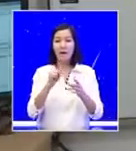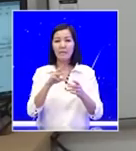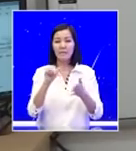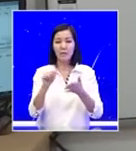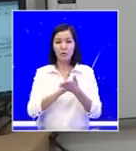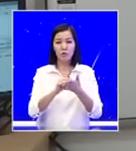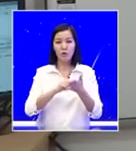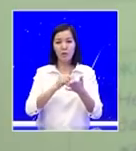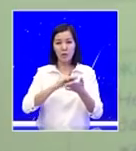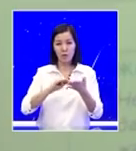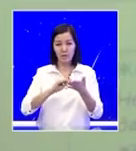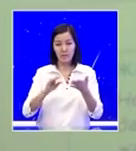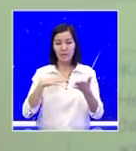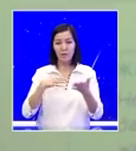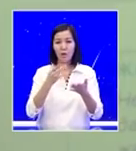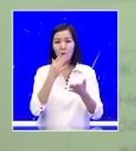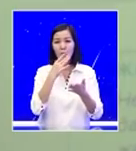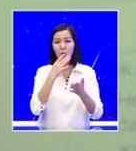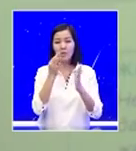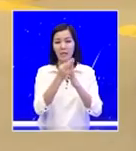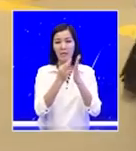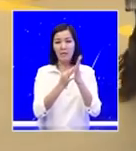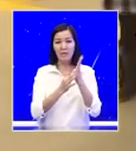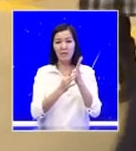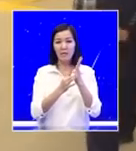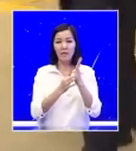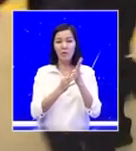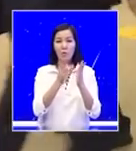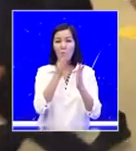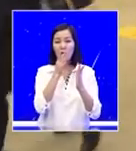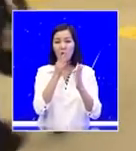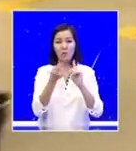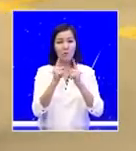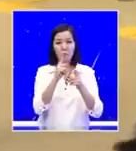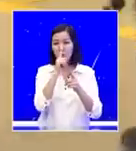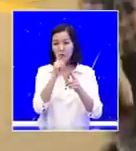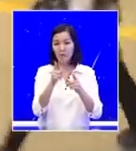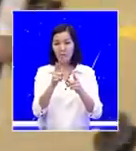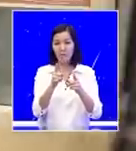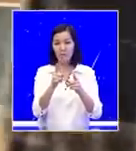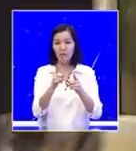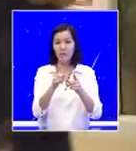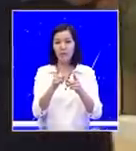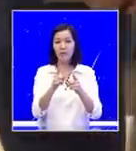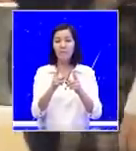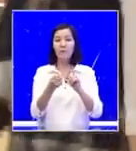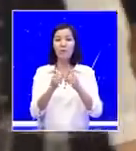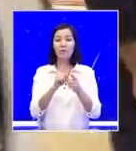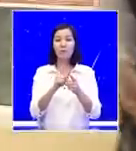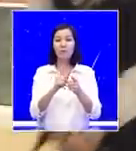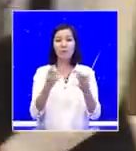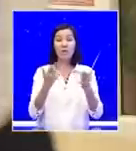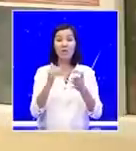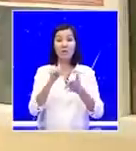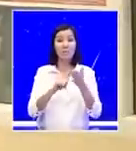Ал ұлттық бірыңғай тестілеуді өткізу мерзімі еш өзгеріссіз қалып отыр. Түлектердің білімін сарапқа салатын сынақ мерзімін өзгертуге